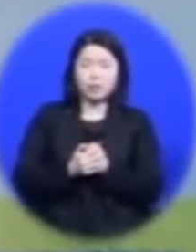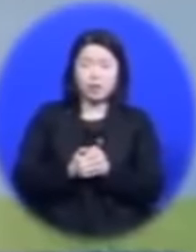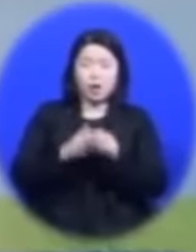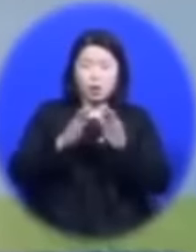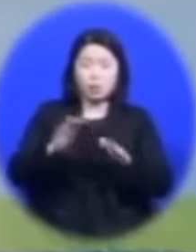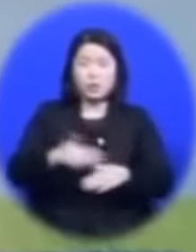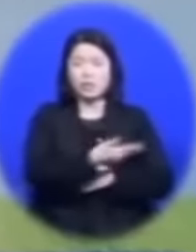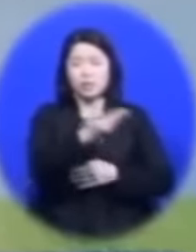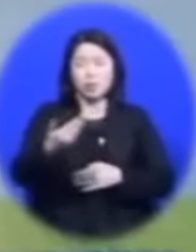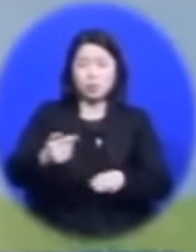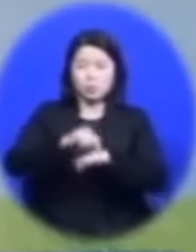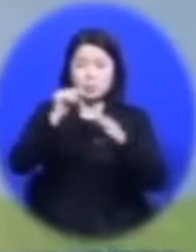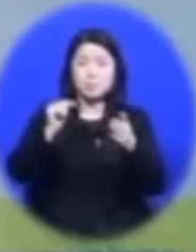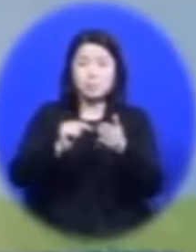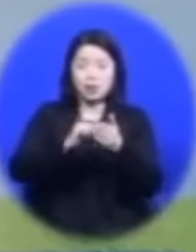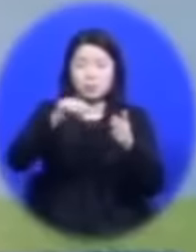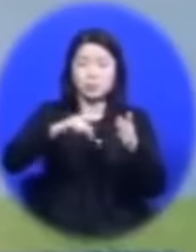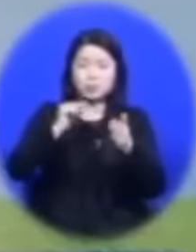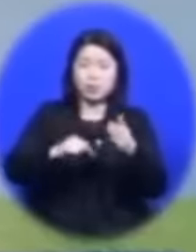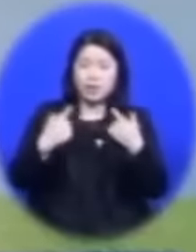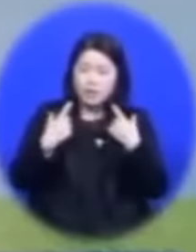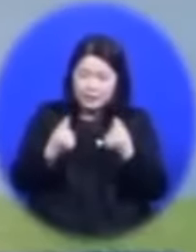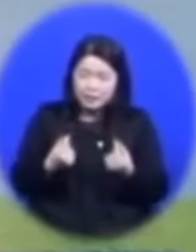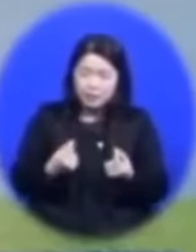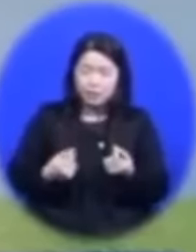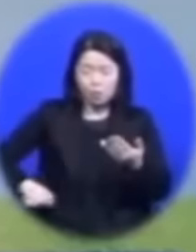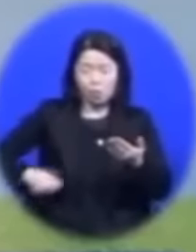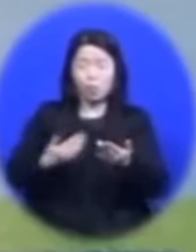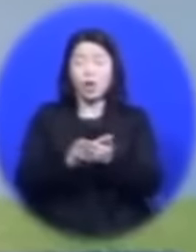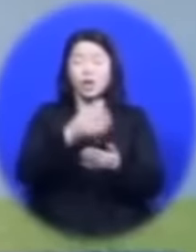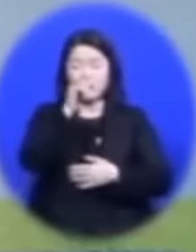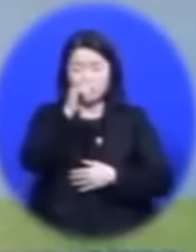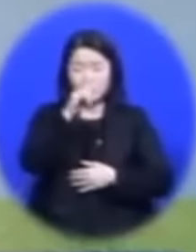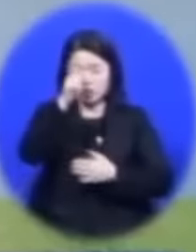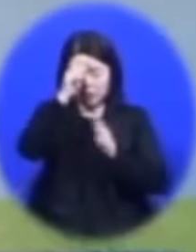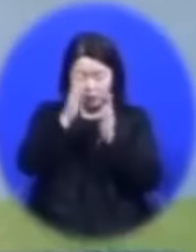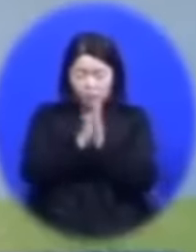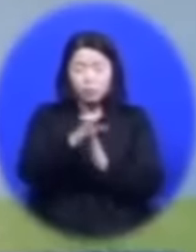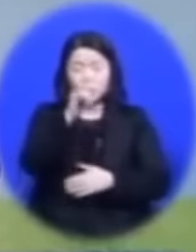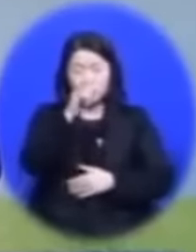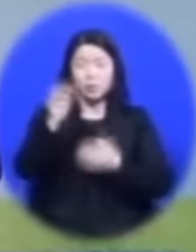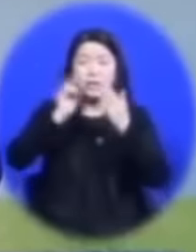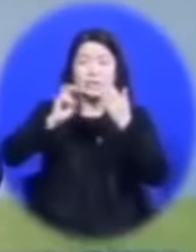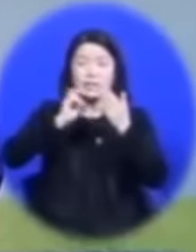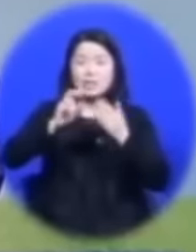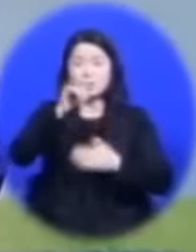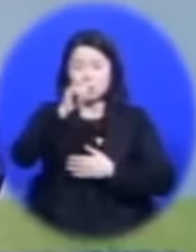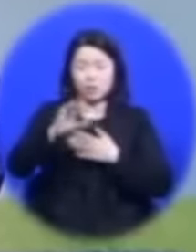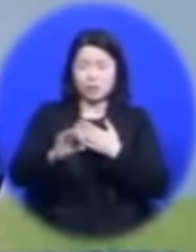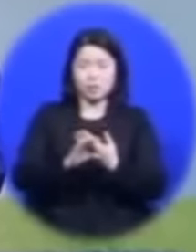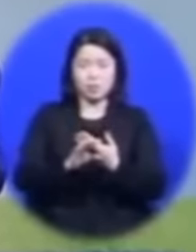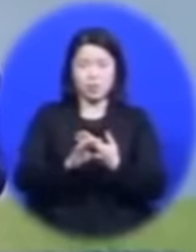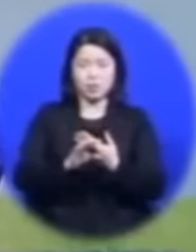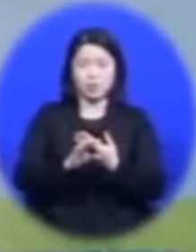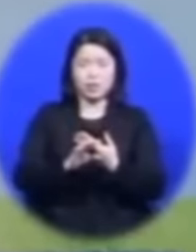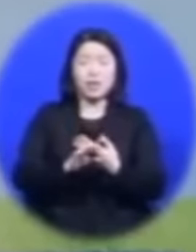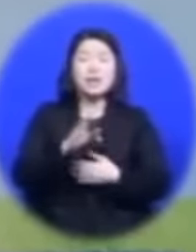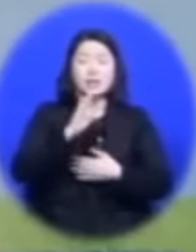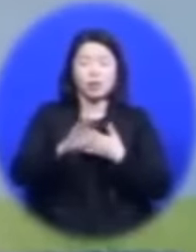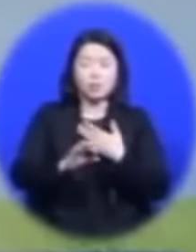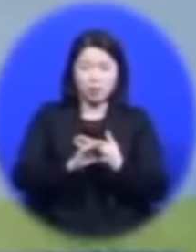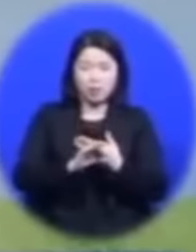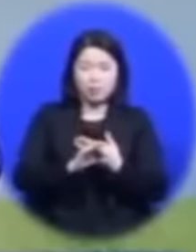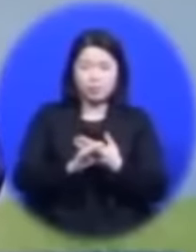오늘 여러분들의 마음속에 여전히 회개가 있고 기도가 있고 찬송이 있다면 그러면